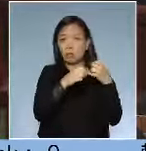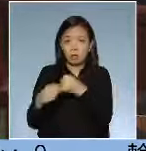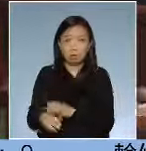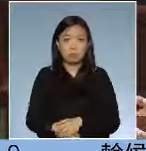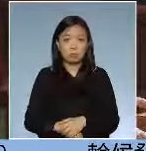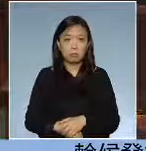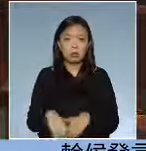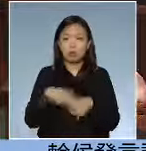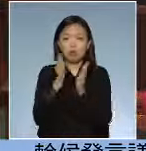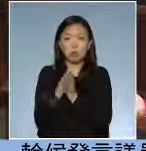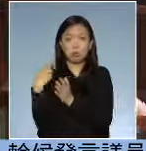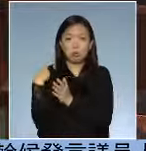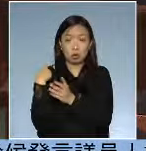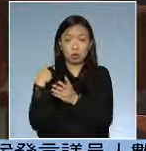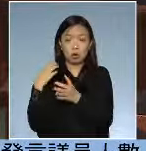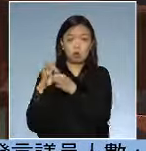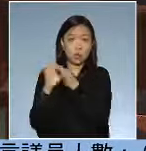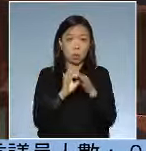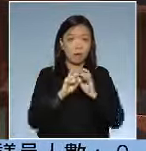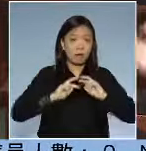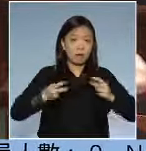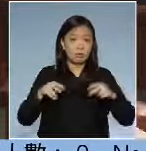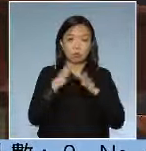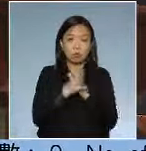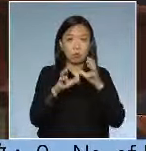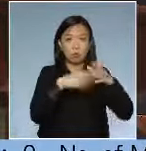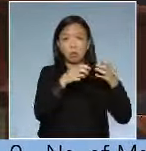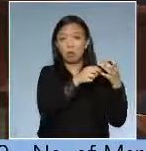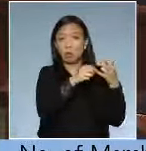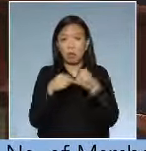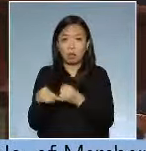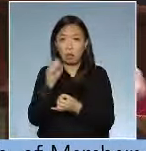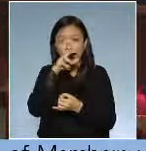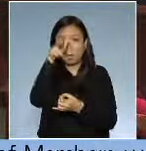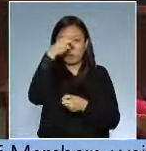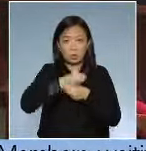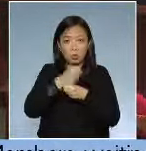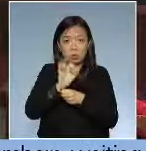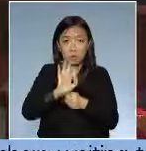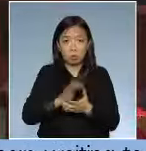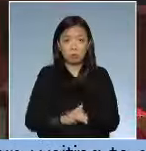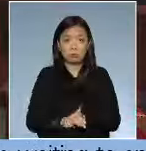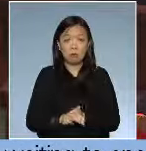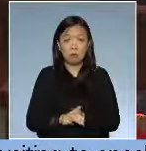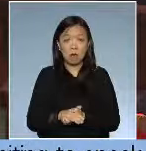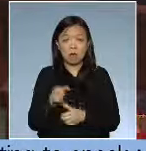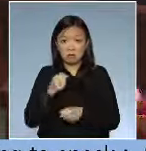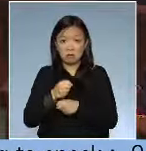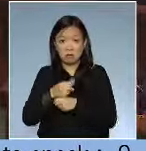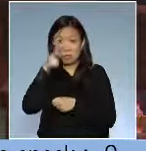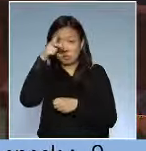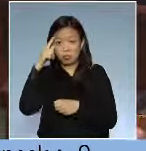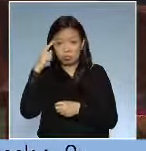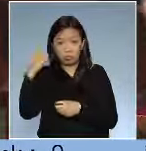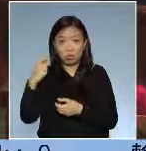中國有關嘅發展嘅拉，話政府唔做嘢，政府做嘢想解決房屋問題，新